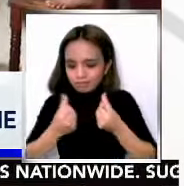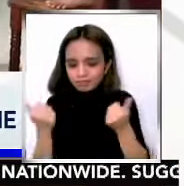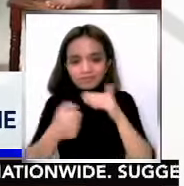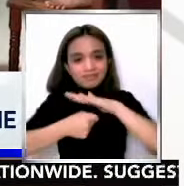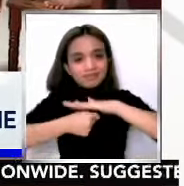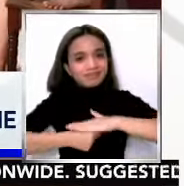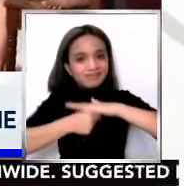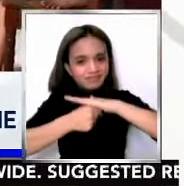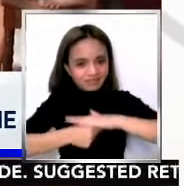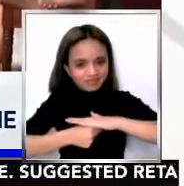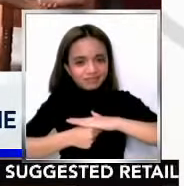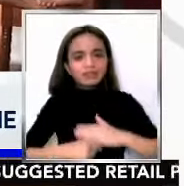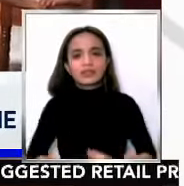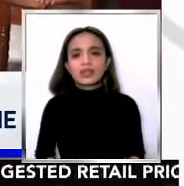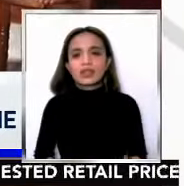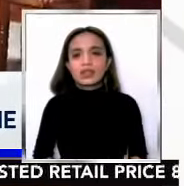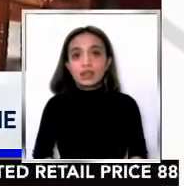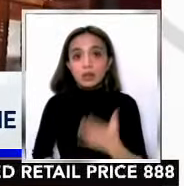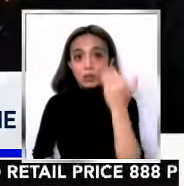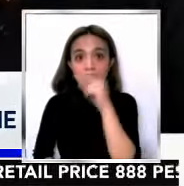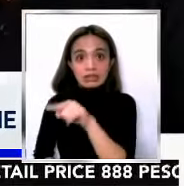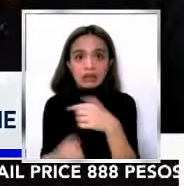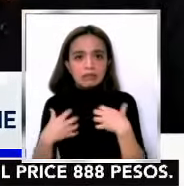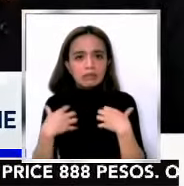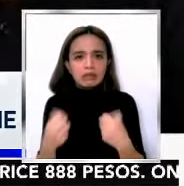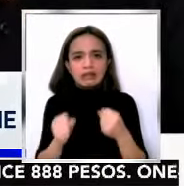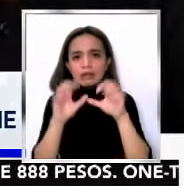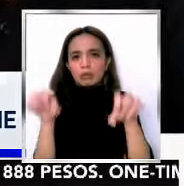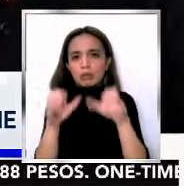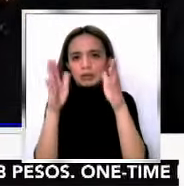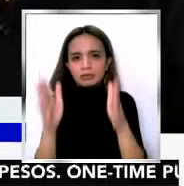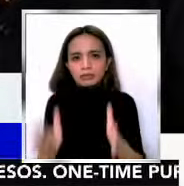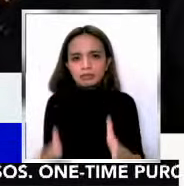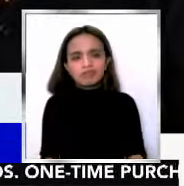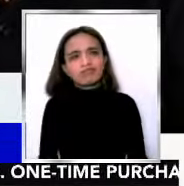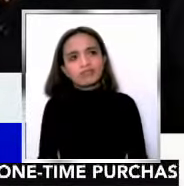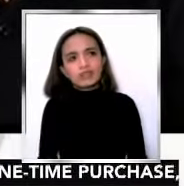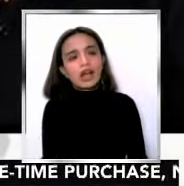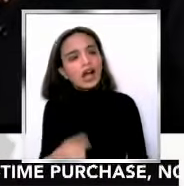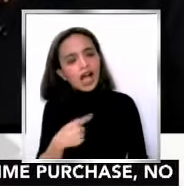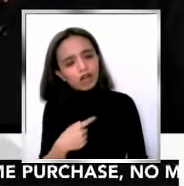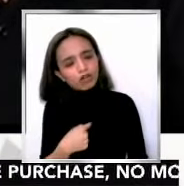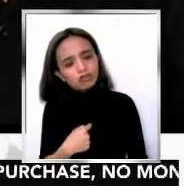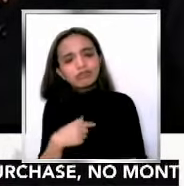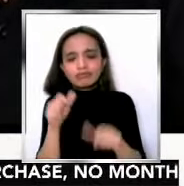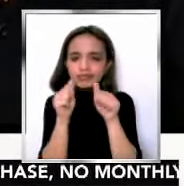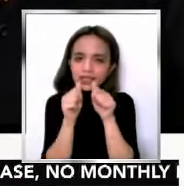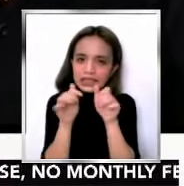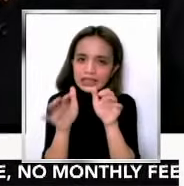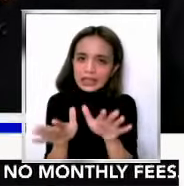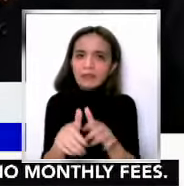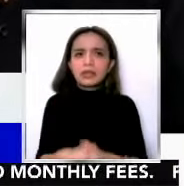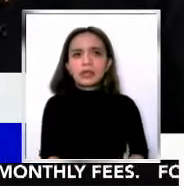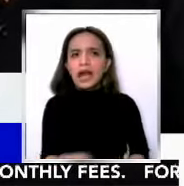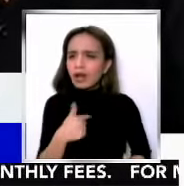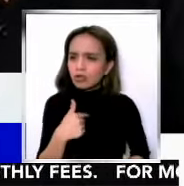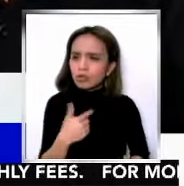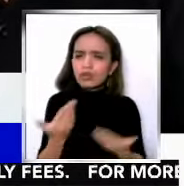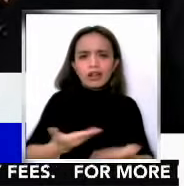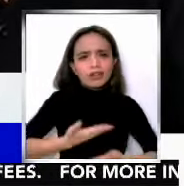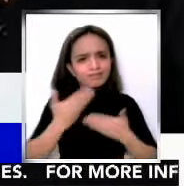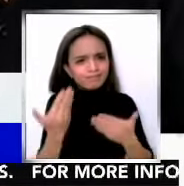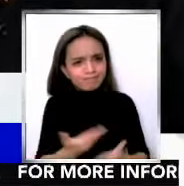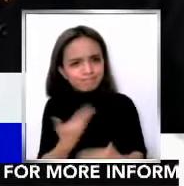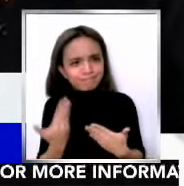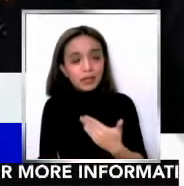pandemya, lalo pat isa siyang medical frontliner. I am so blessed. I'm so happy because with